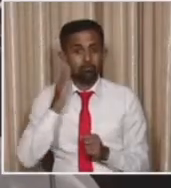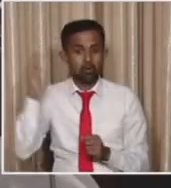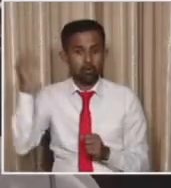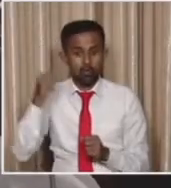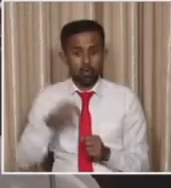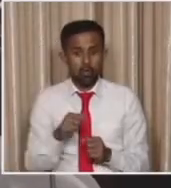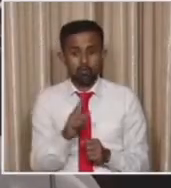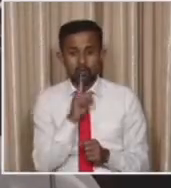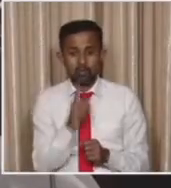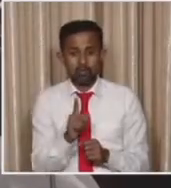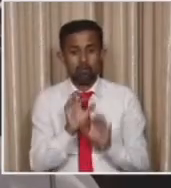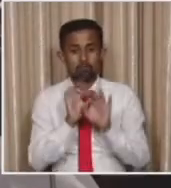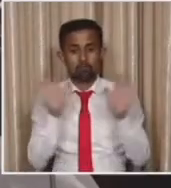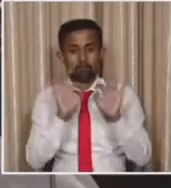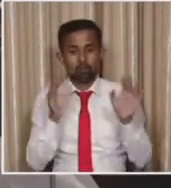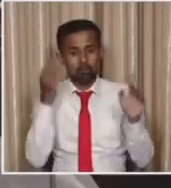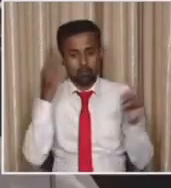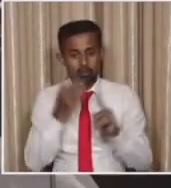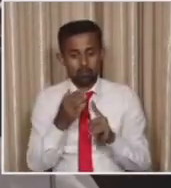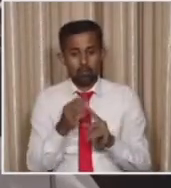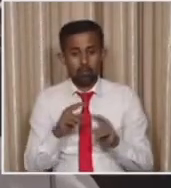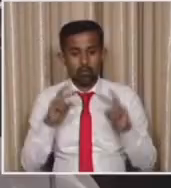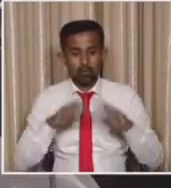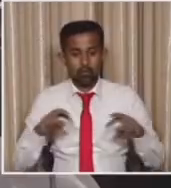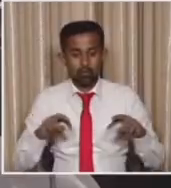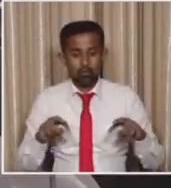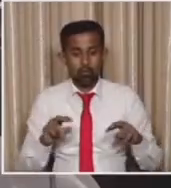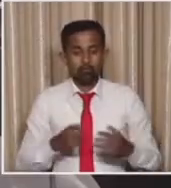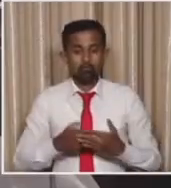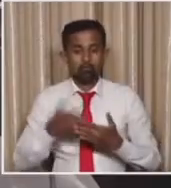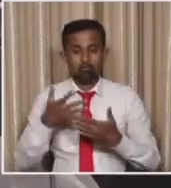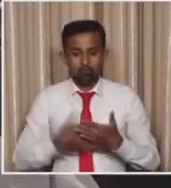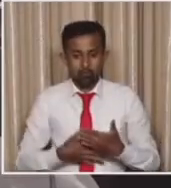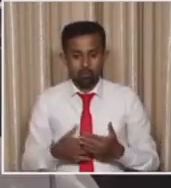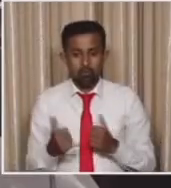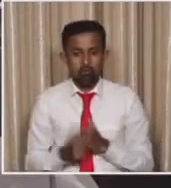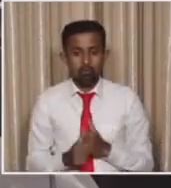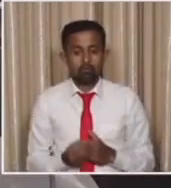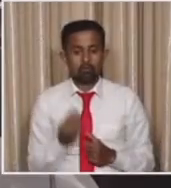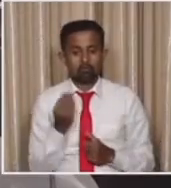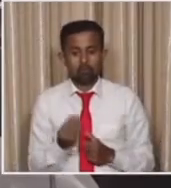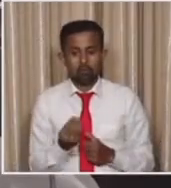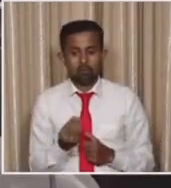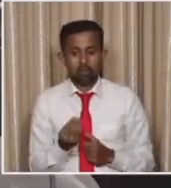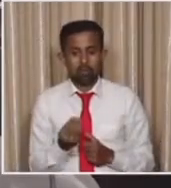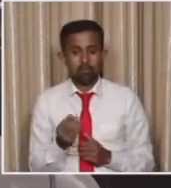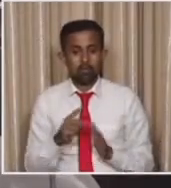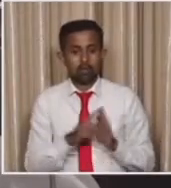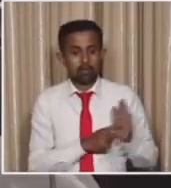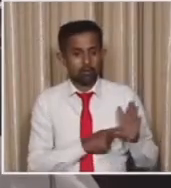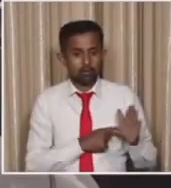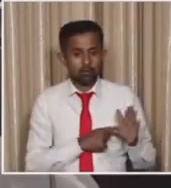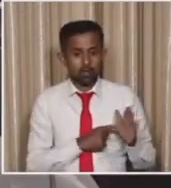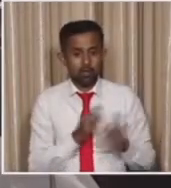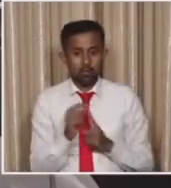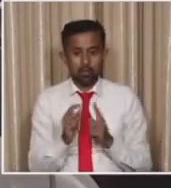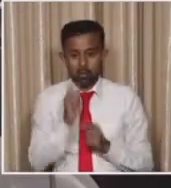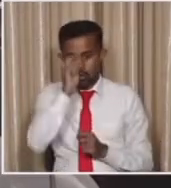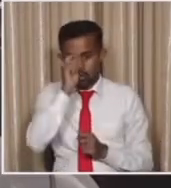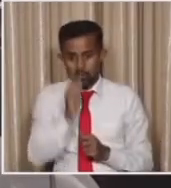පළ කරලා තියෙන ප්‍රකාශන පිළිබඳව ගවේෂණයක් කරලා මම විශේෂ වාර්තාවක් සකස් කරලා තියෙනවා. අපේ ජයන්ත සමිරවීර